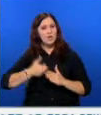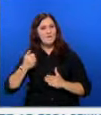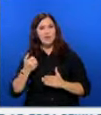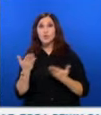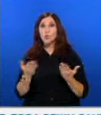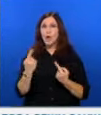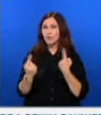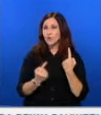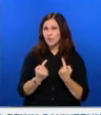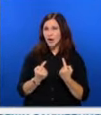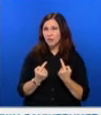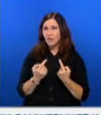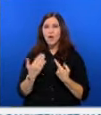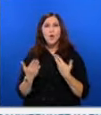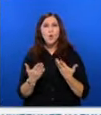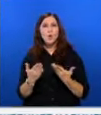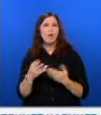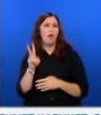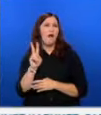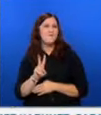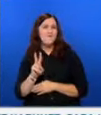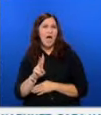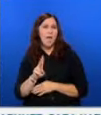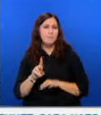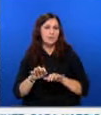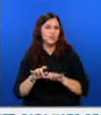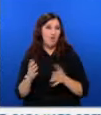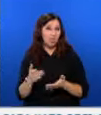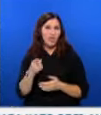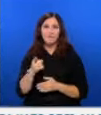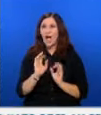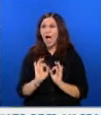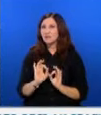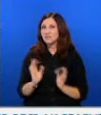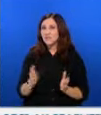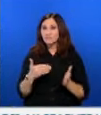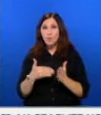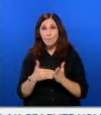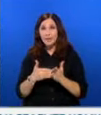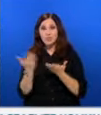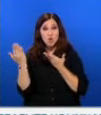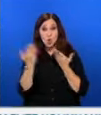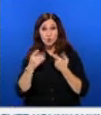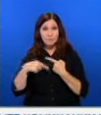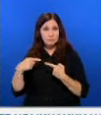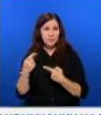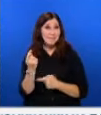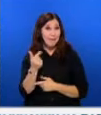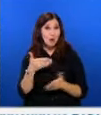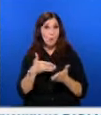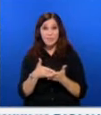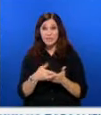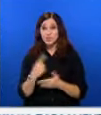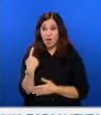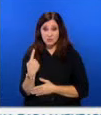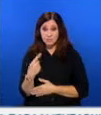когато играят, когато във Viber чатат. И това естествено пречи на учебния процес. Най-малкото пречи на